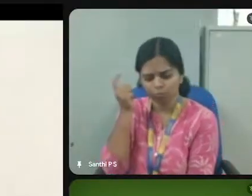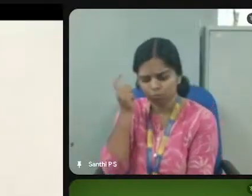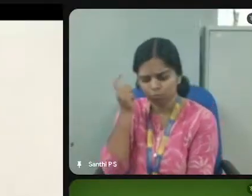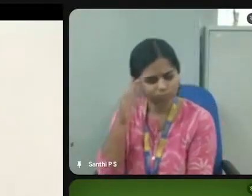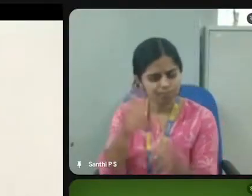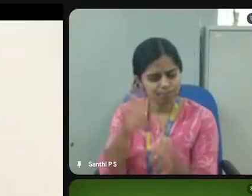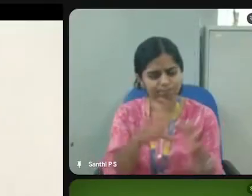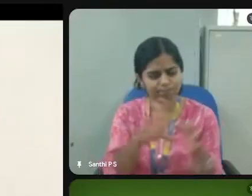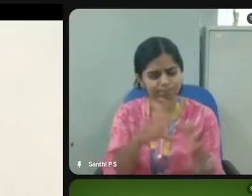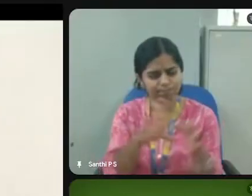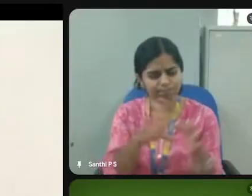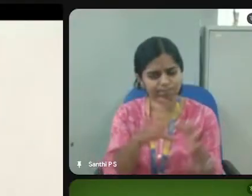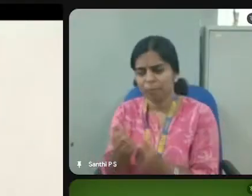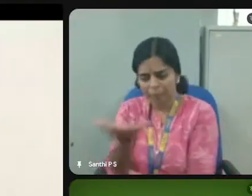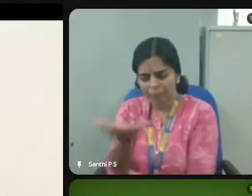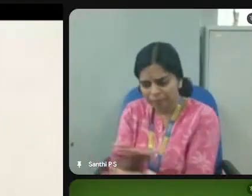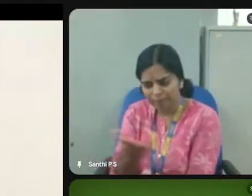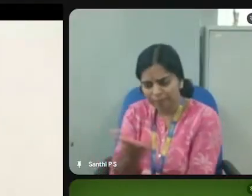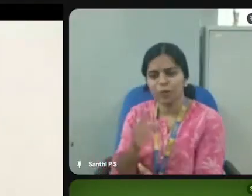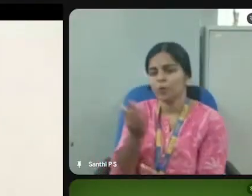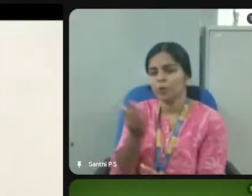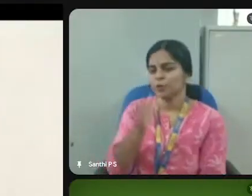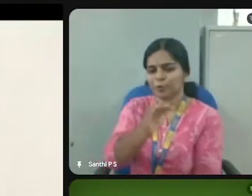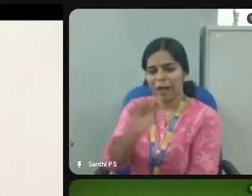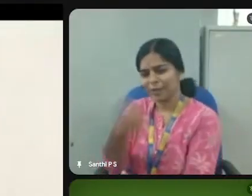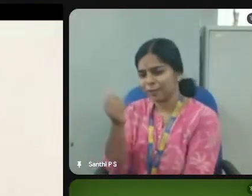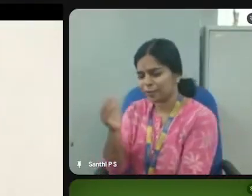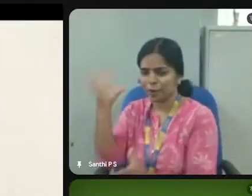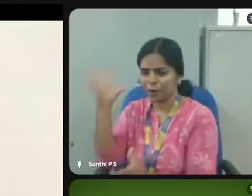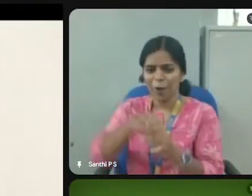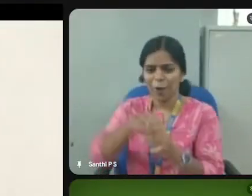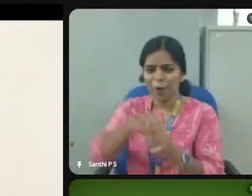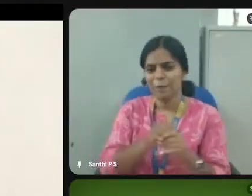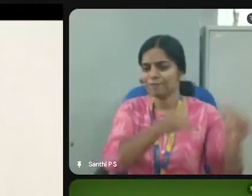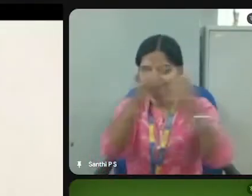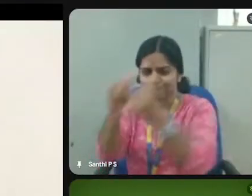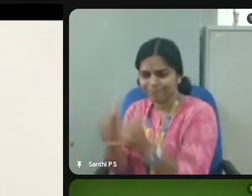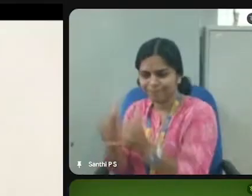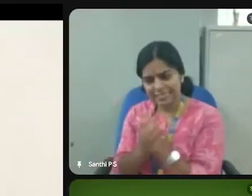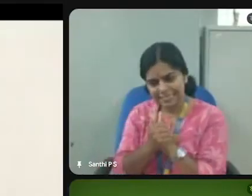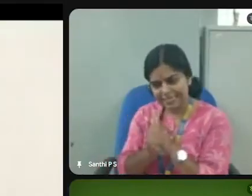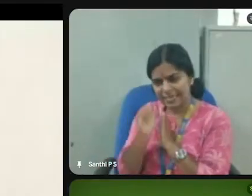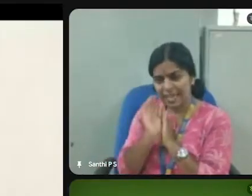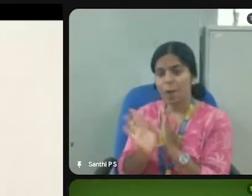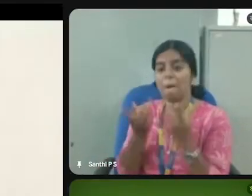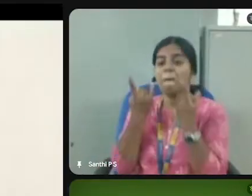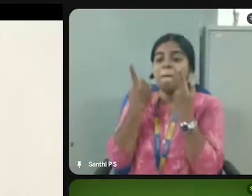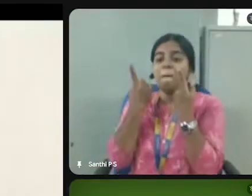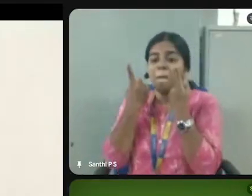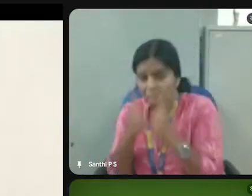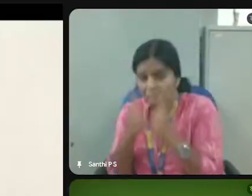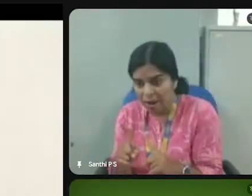കാര്യങ്ങളിൽ ഇടപെടാനും കുട്ടികളോട് കളിക്കാനും ഓടാനും ചാടാനും പാടാനും ഒക്കെ അവർക്ക് കഴിവുണ്ടായിരിക്കും. പക്ഷേ